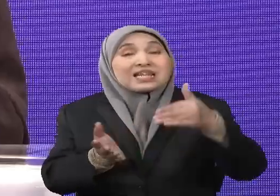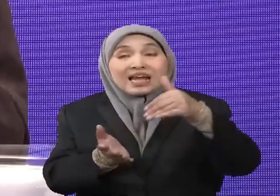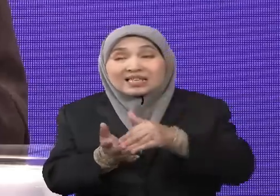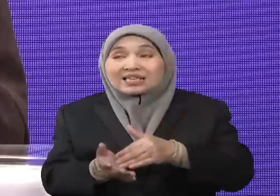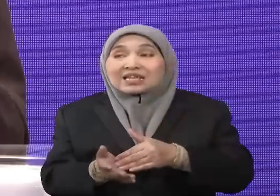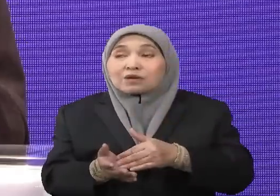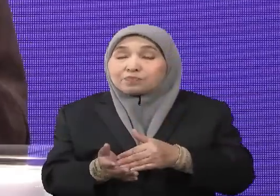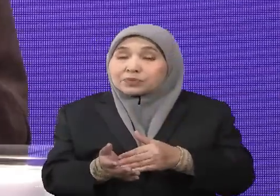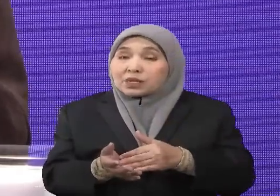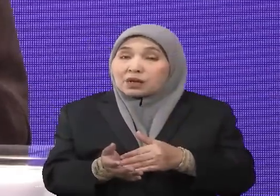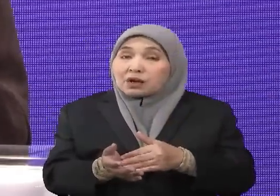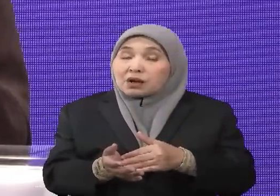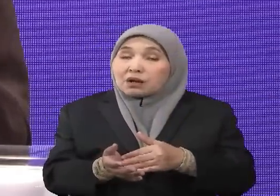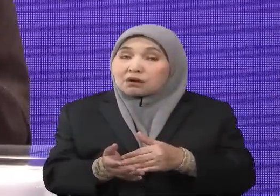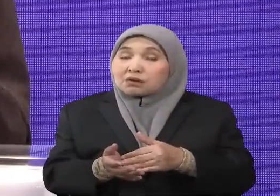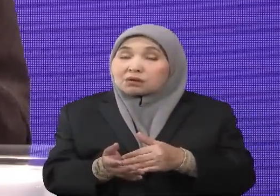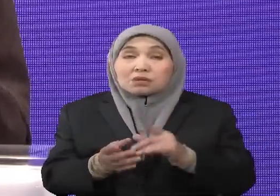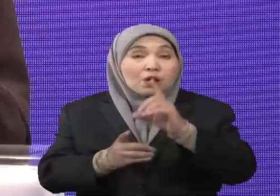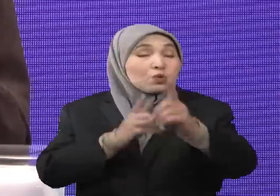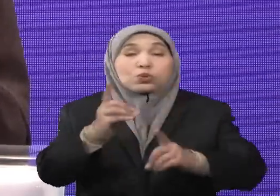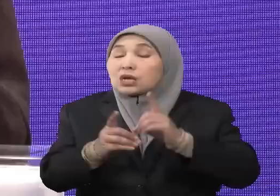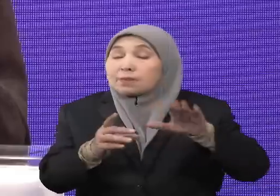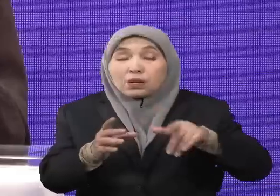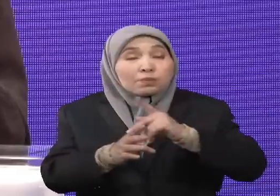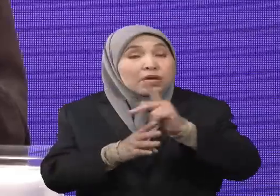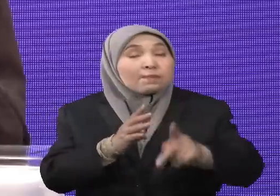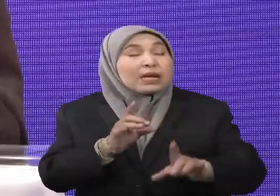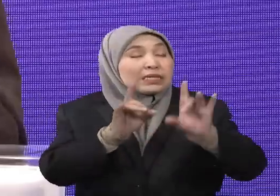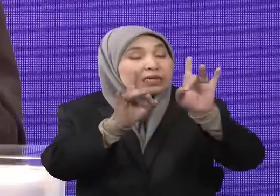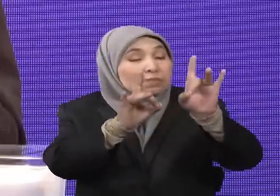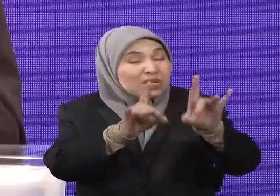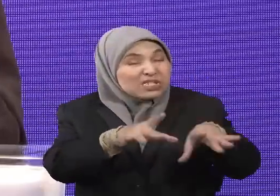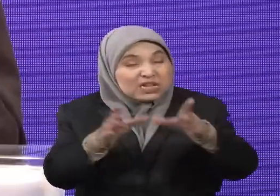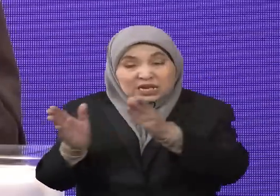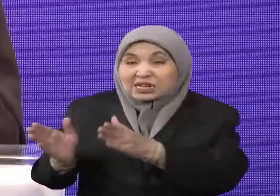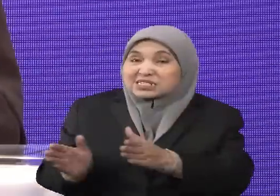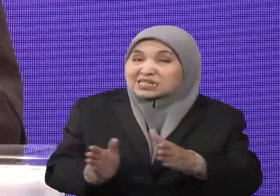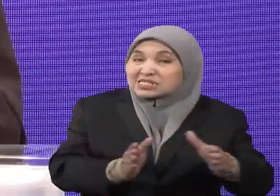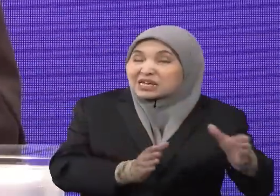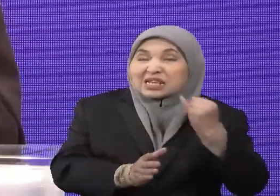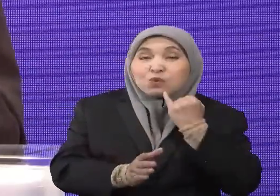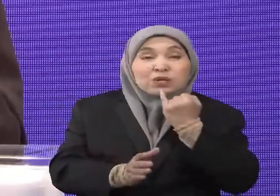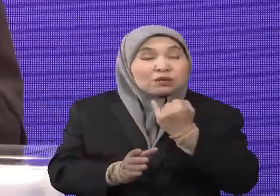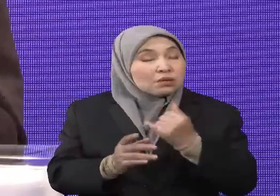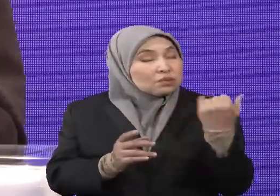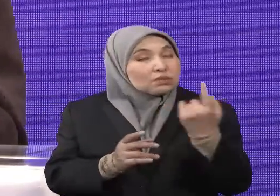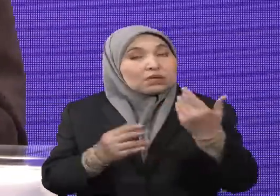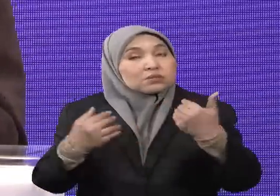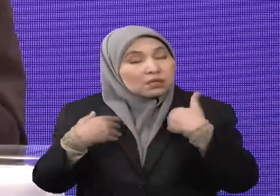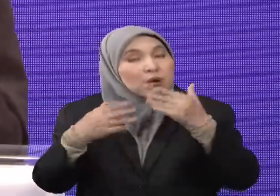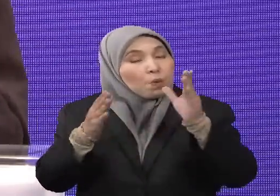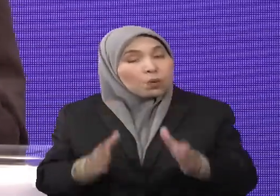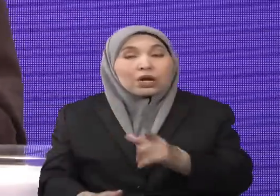ketika tapak dunia tak kiamat nih kebencian dan juga strategi yang begini akan senantiasa ada jadi umat